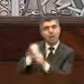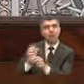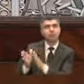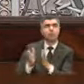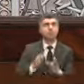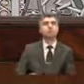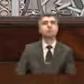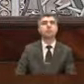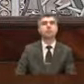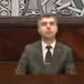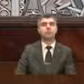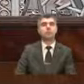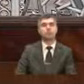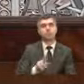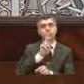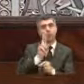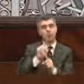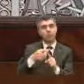تعقيب السيد النائب المحترم.